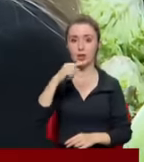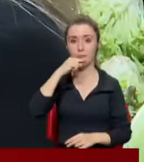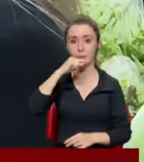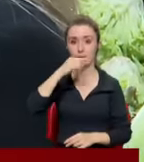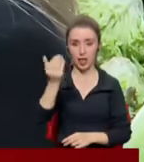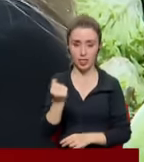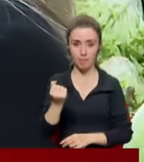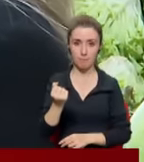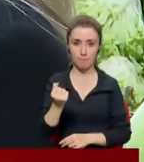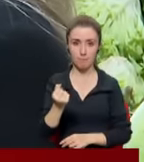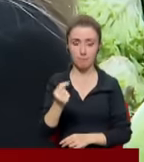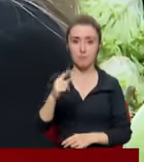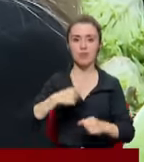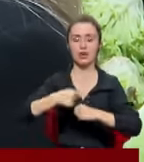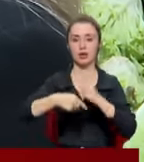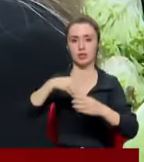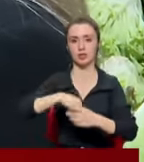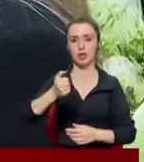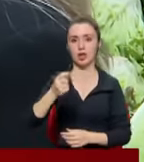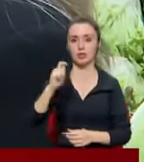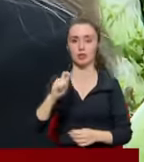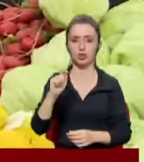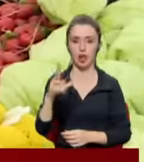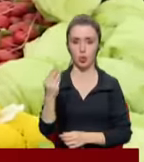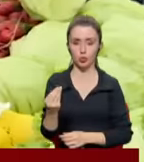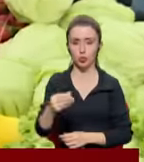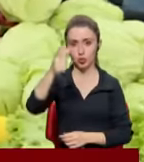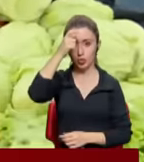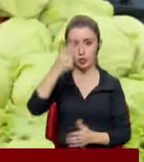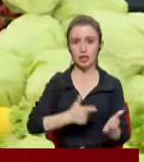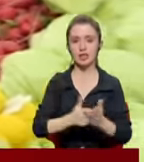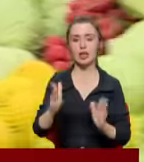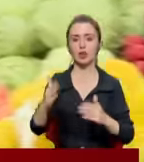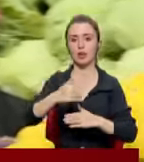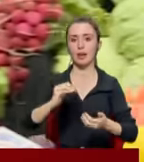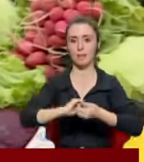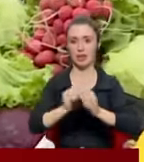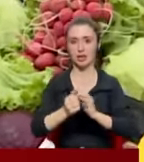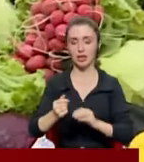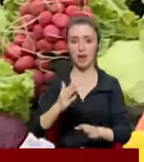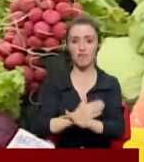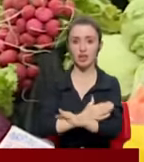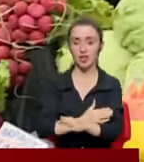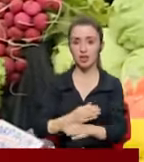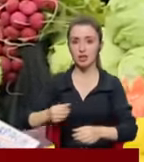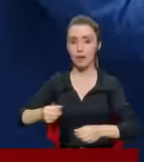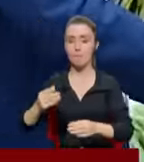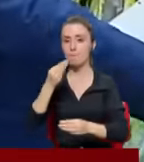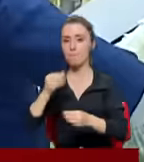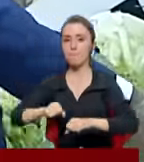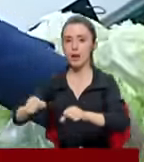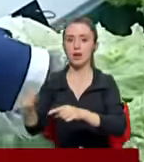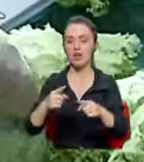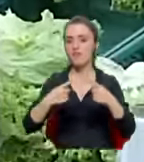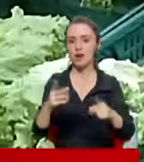aldım bir haftada 60 lira koymuş üzerine Türkiye Ziraat Odaları Birliği de üretici ve market arasındaki fiyat farklarını